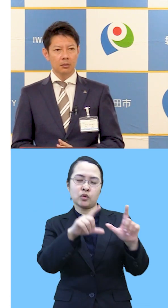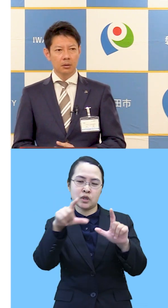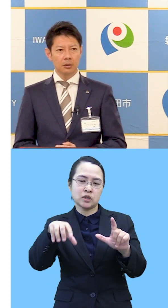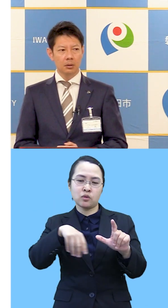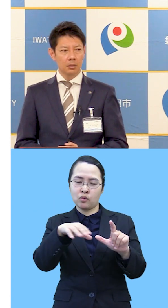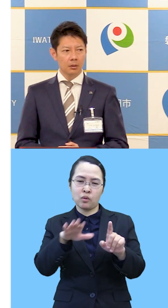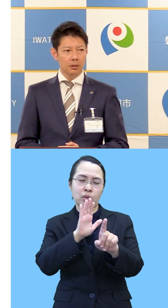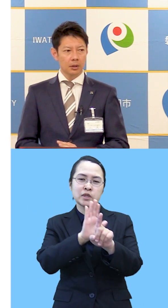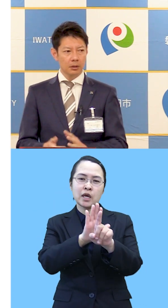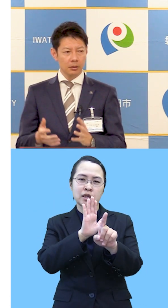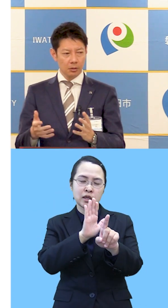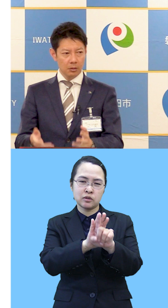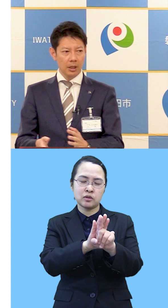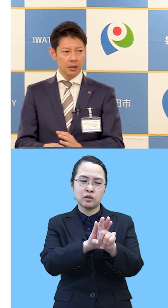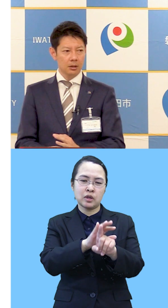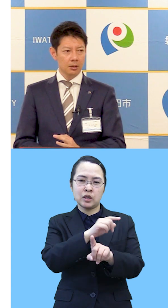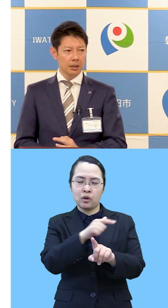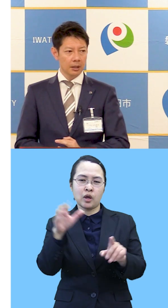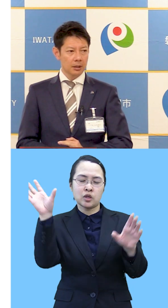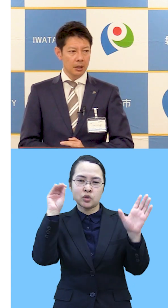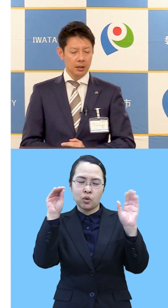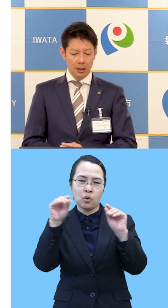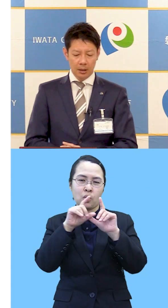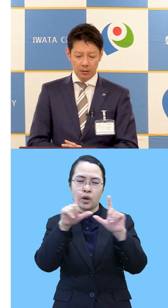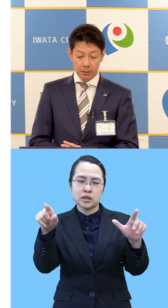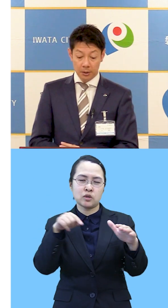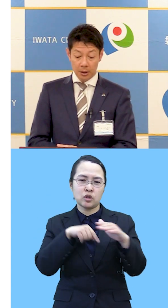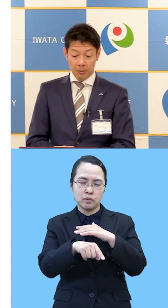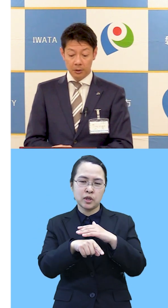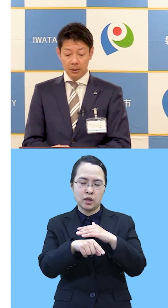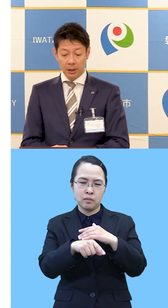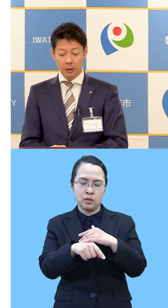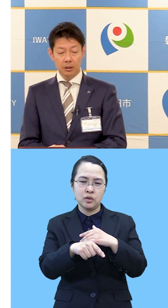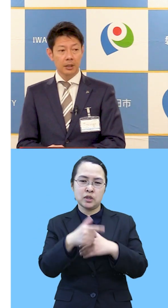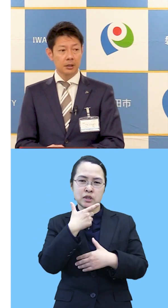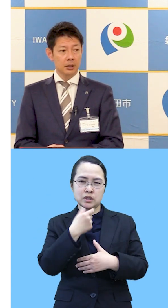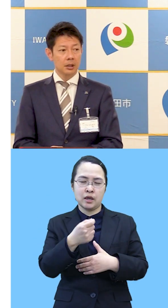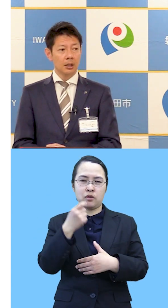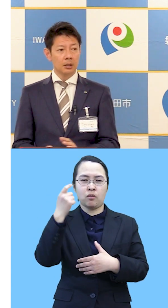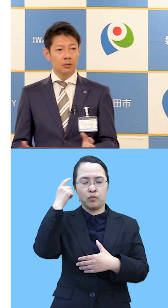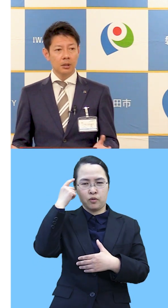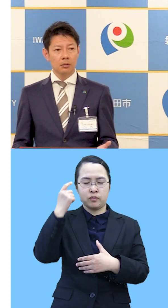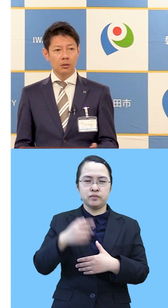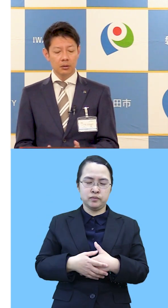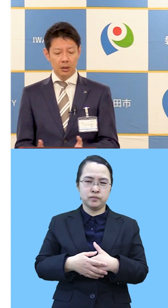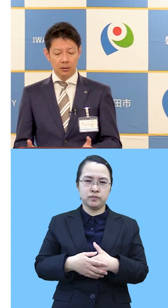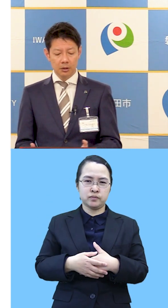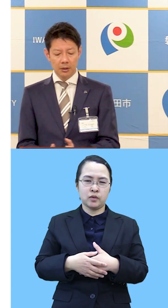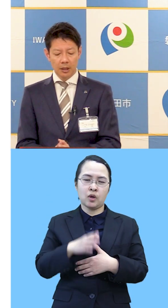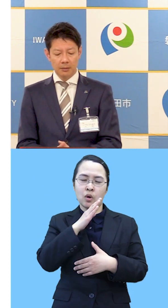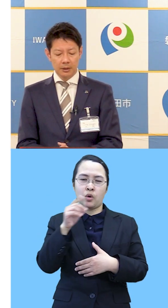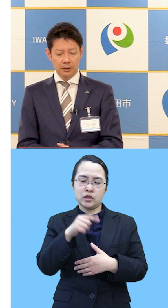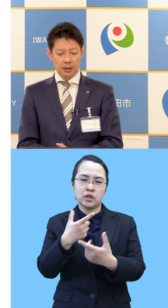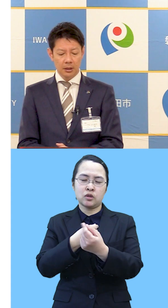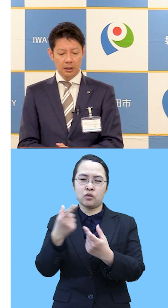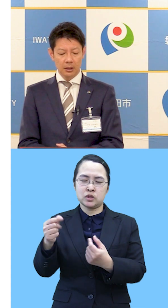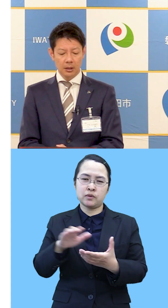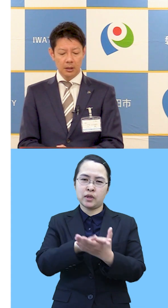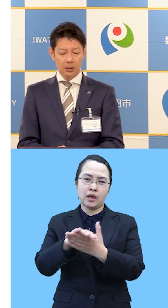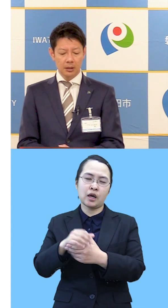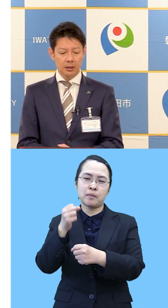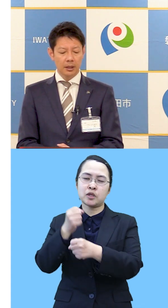えるということもいろいろ情報発信の意味でしていきたいなというふうに思っておりますし、当然ご本人同士は仲間づ